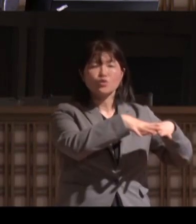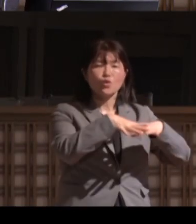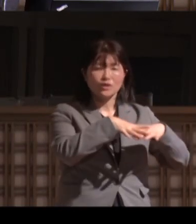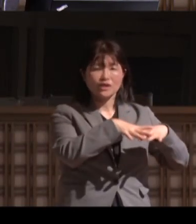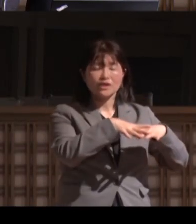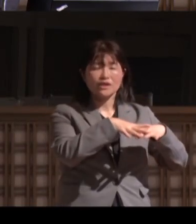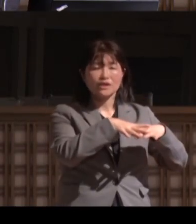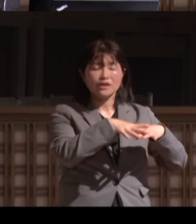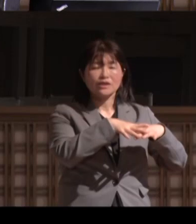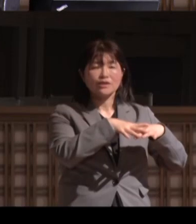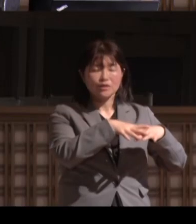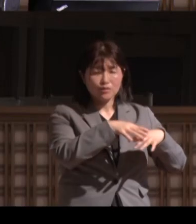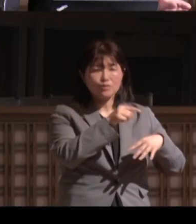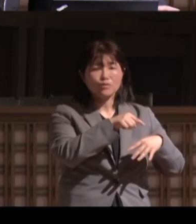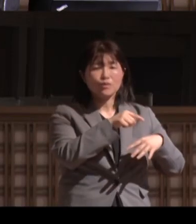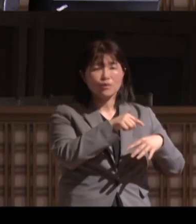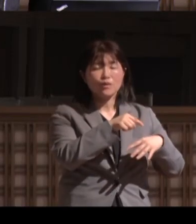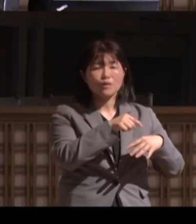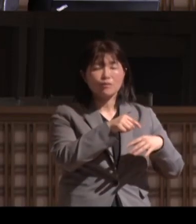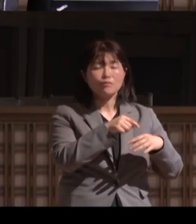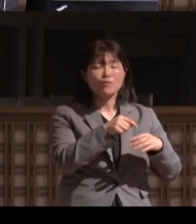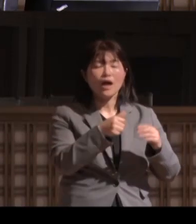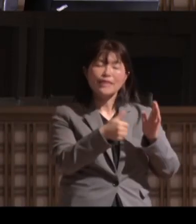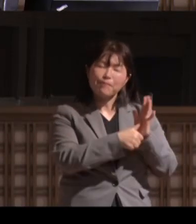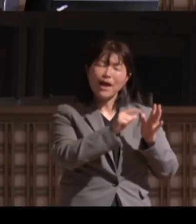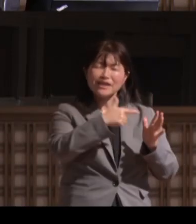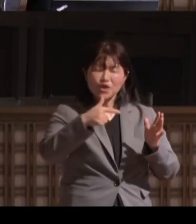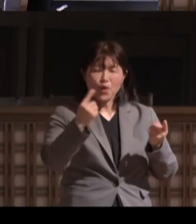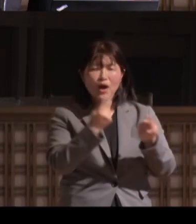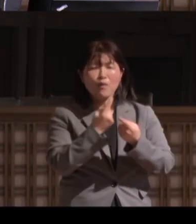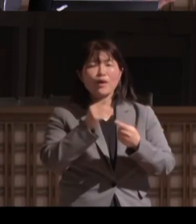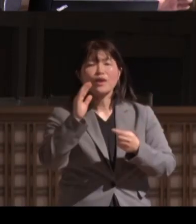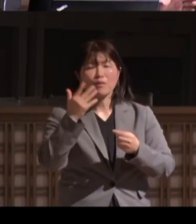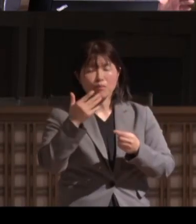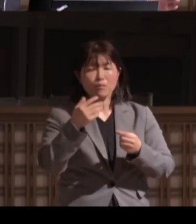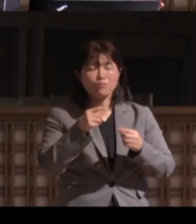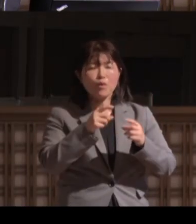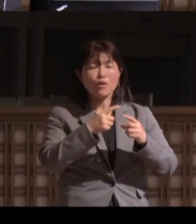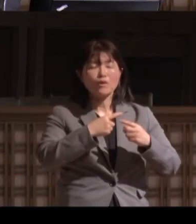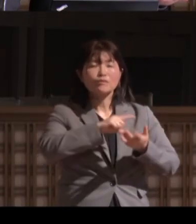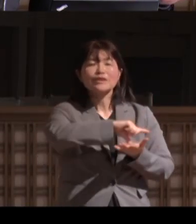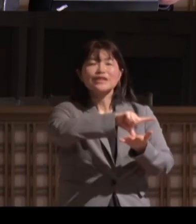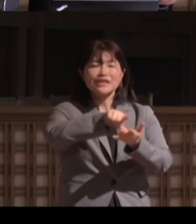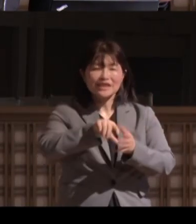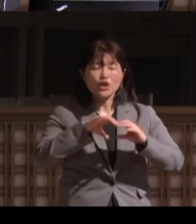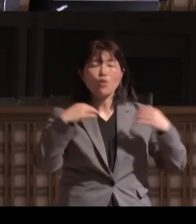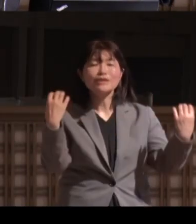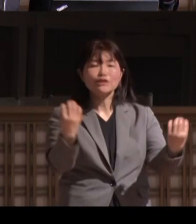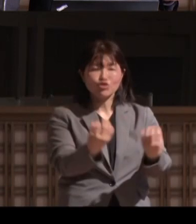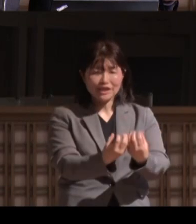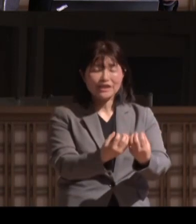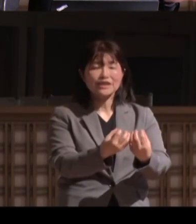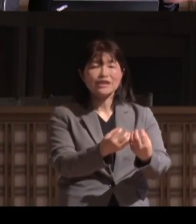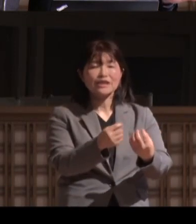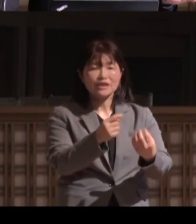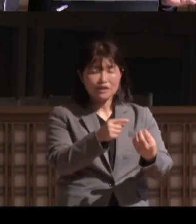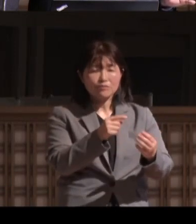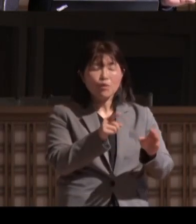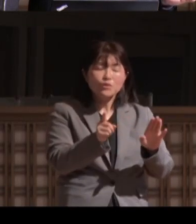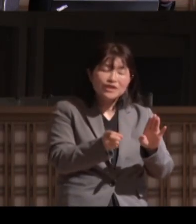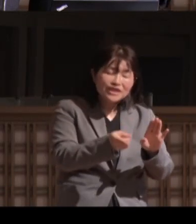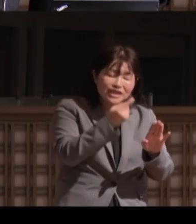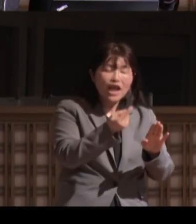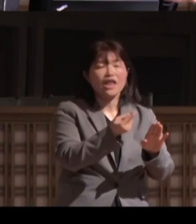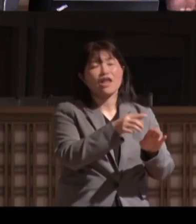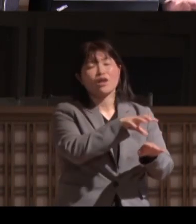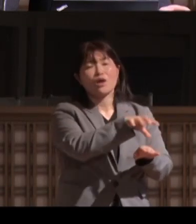明治維新以降そういう名前ではなくてもですねえ地域コミュニティをある意味え自然にあったコミュニティ